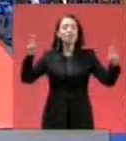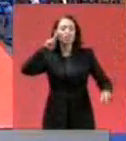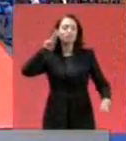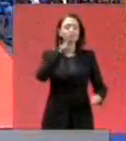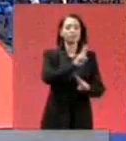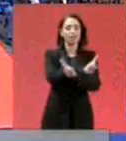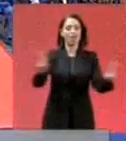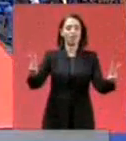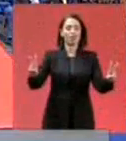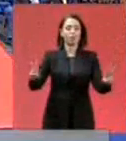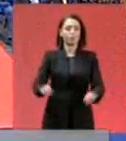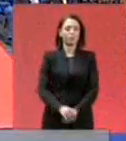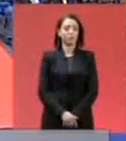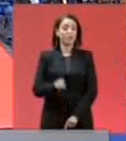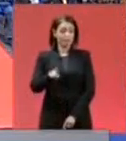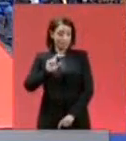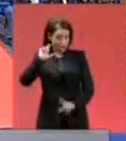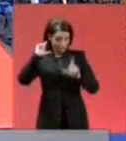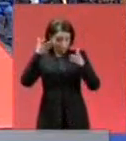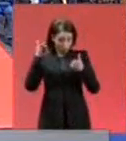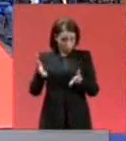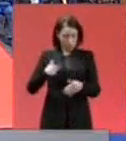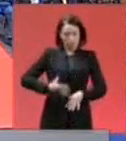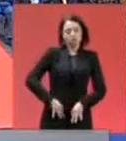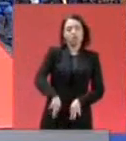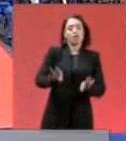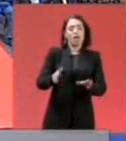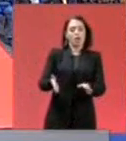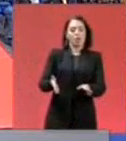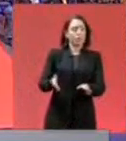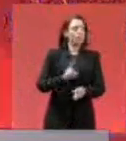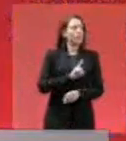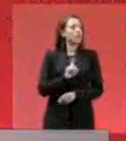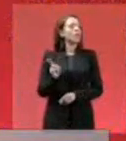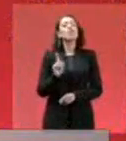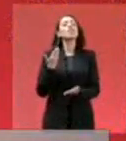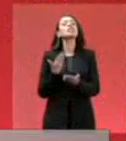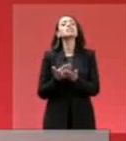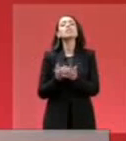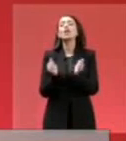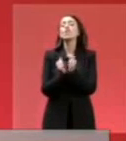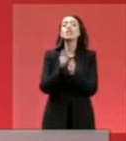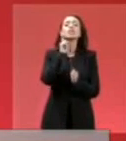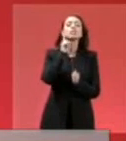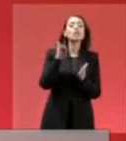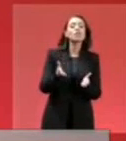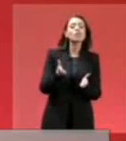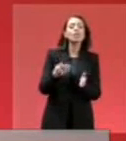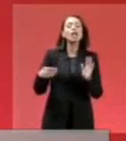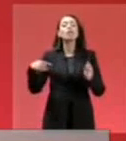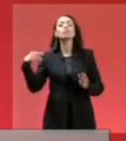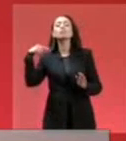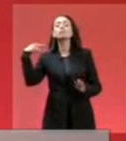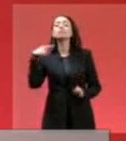ξάστερα. Η Νέα Δημοκρατία και το Κινάλ δεν ζητάνε, φίλες και φίλοι, την ήττα του